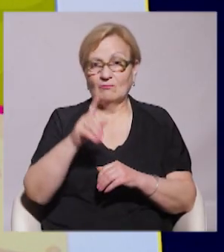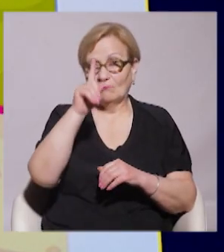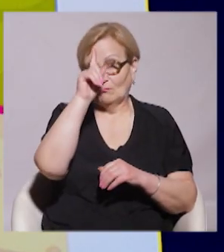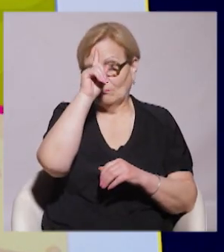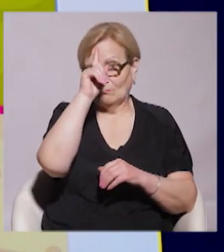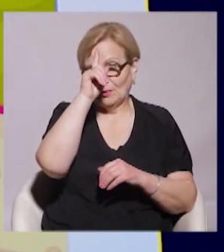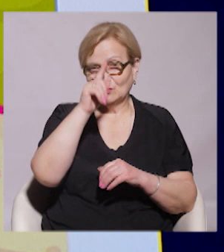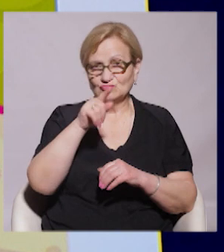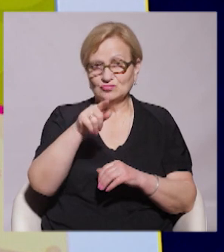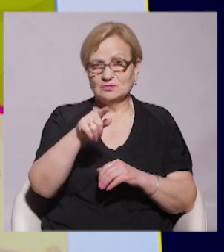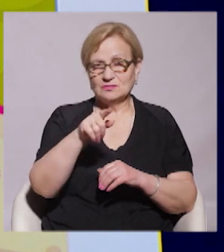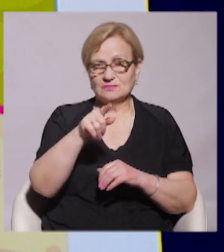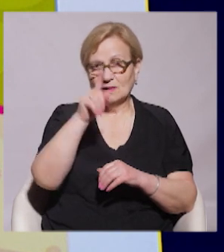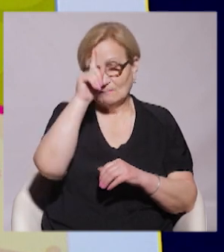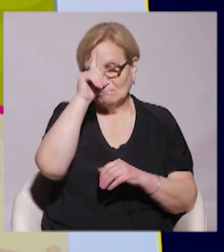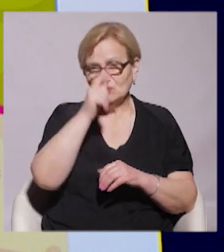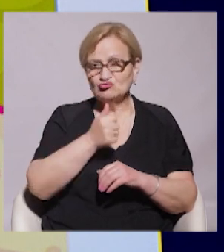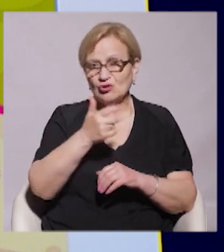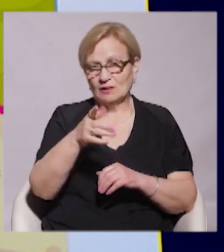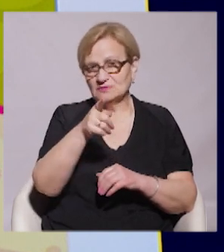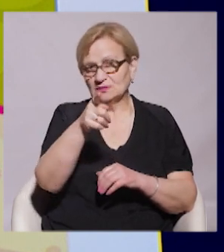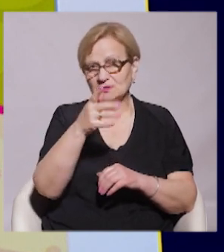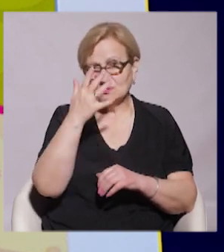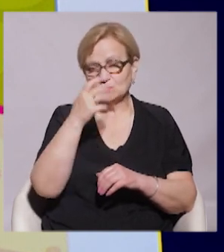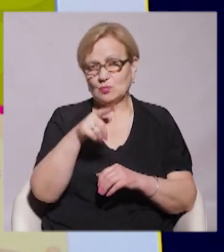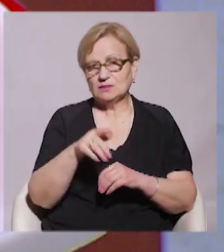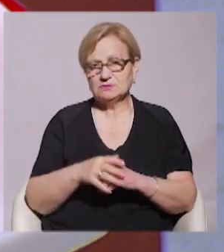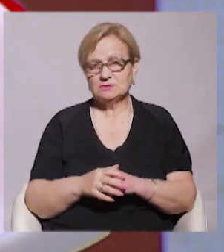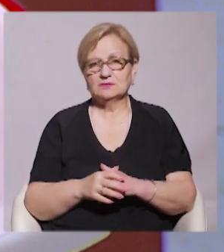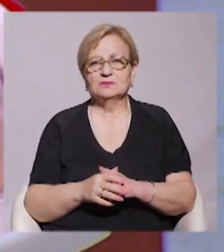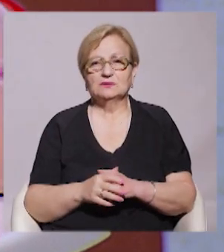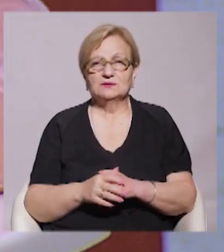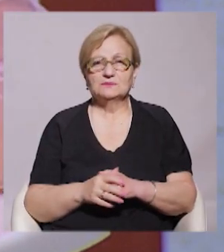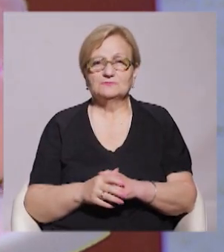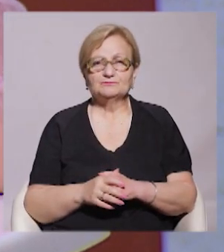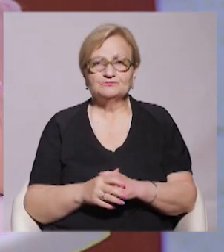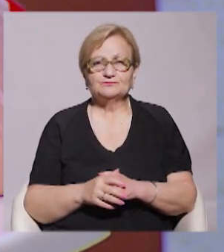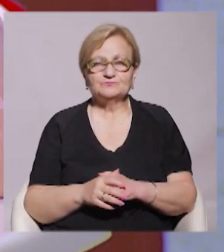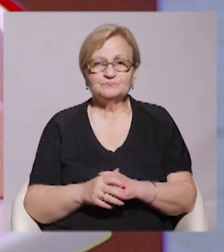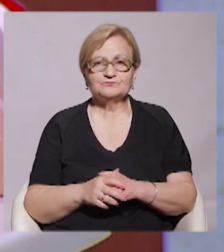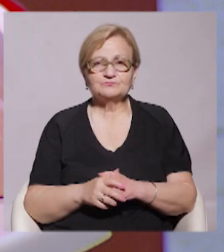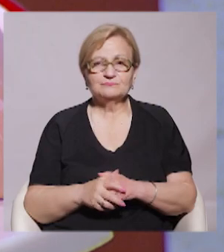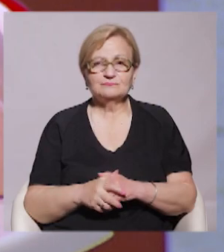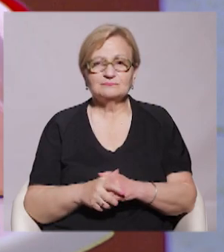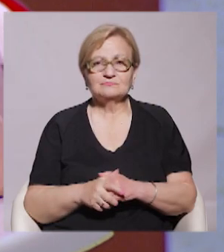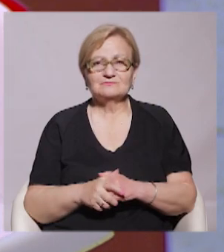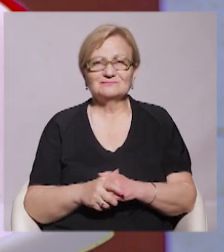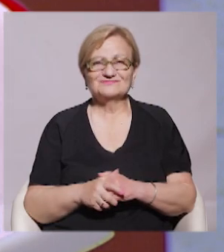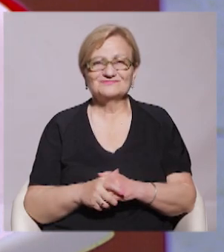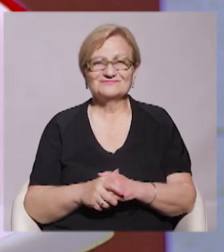ბიჭია ამ? რა? ბიჭი რამდენია ამ სურათზე? აბა დავთვალოთ.